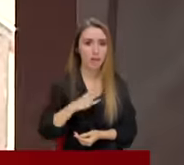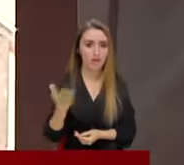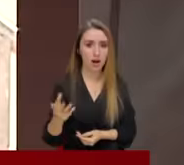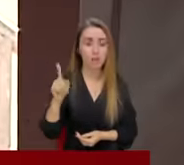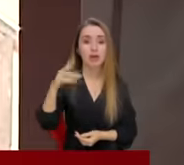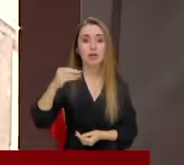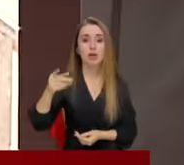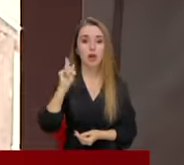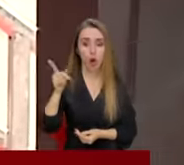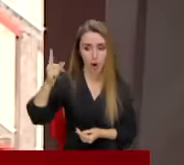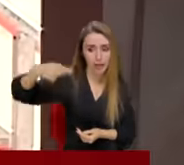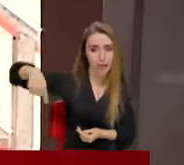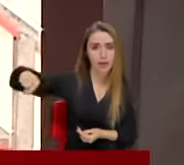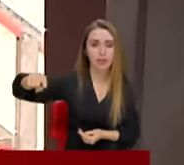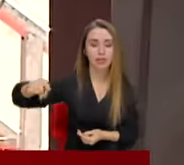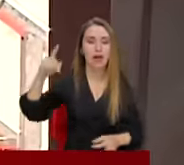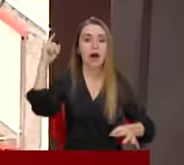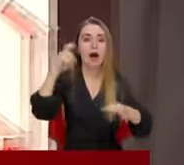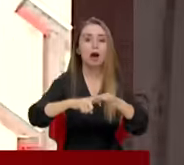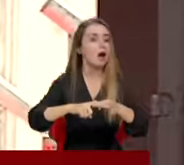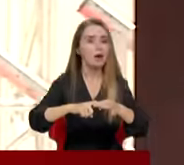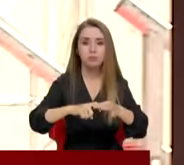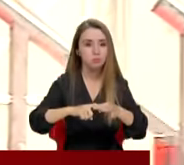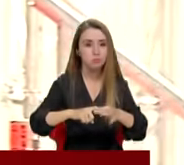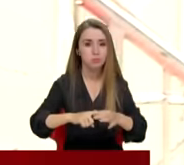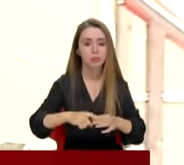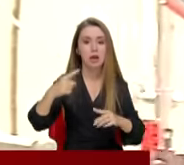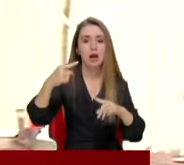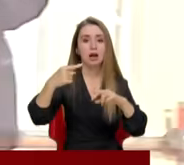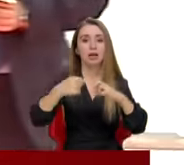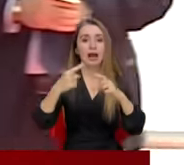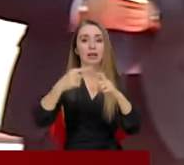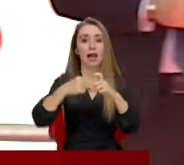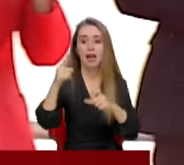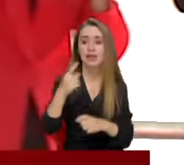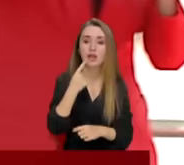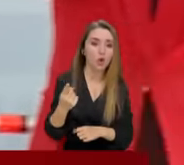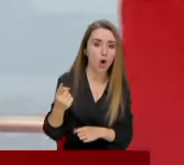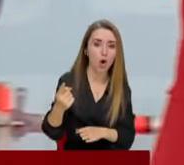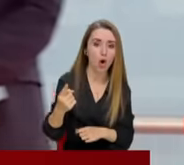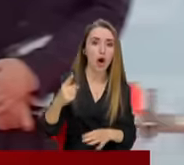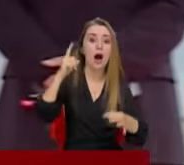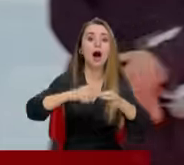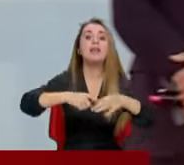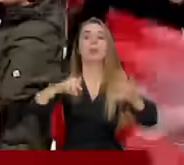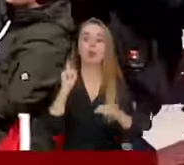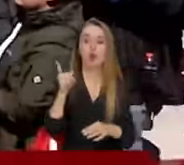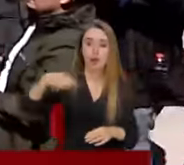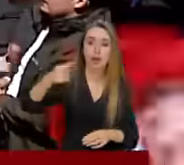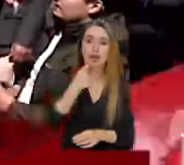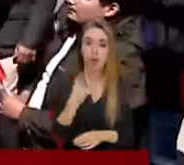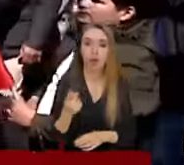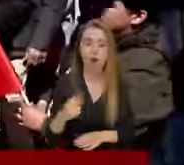O 1 milyon öğretmen atanmadı. Tayyip Bey bir de onlara lakap taktı. Atanamayan